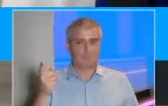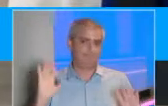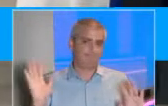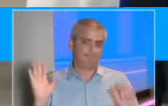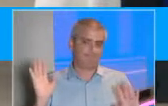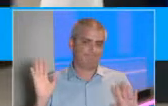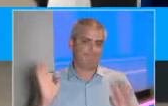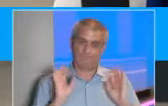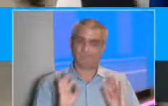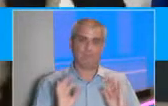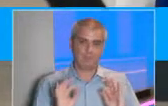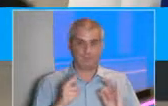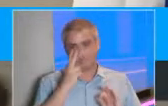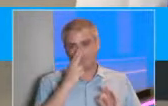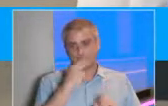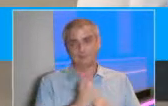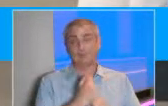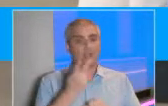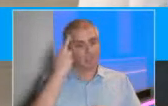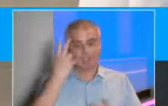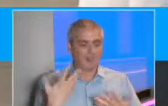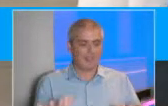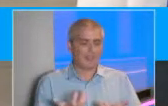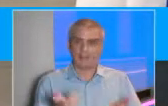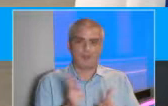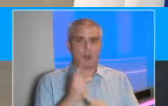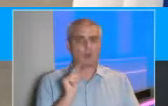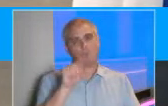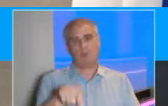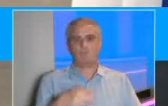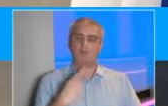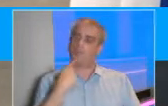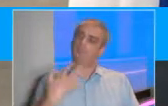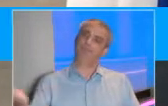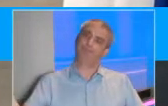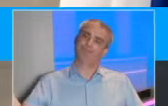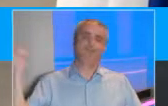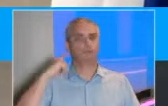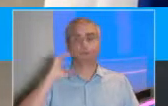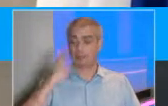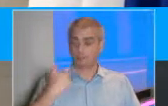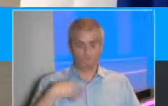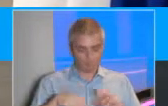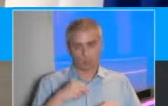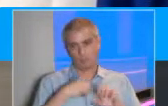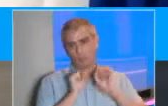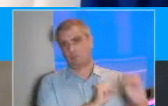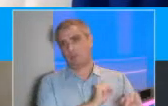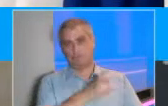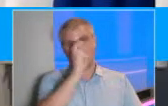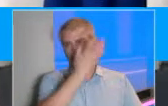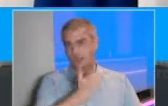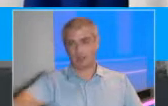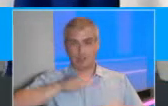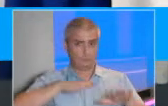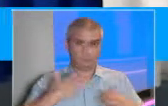הזה באמת מנסים לפעול, אבל אין להם באמת כלים, כי הם הרי לא יכולים לבוא לנתניהו ולהגיד לו, תשמע, אם תוביל אותנו לבחירות, נתמוך בבני גנץ